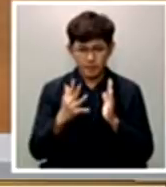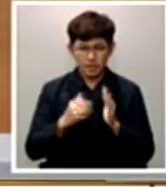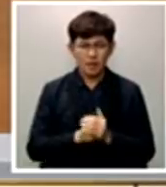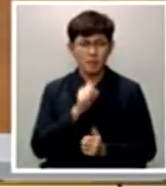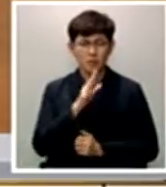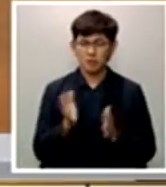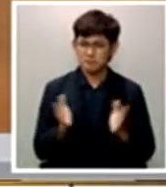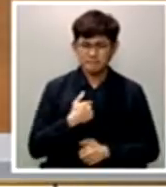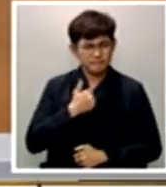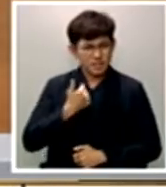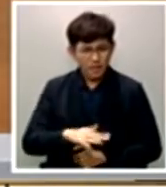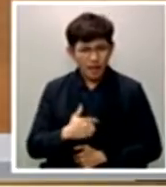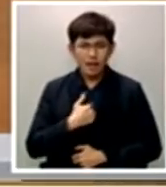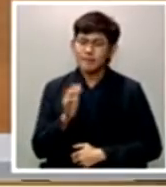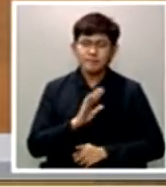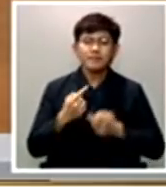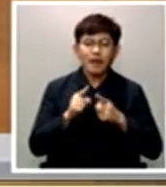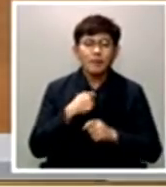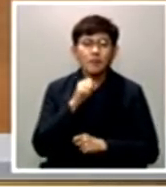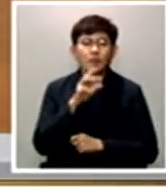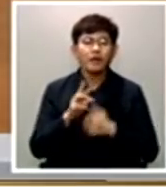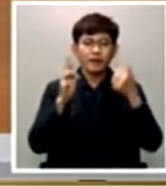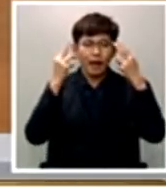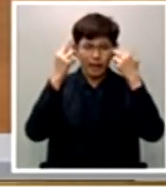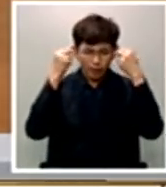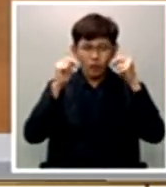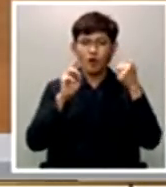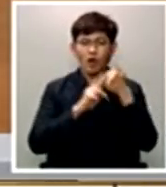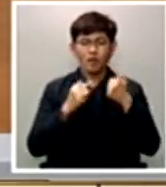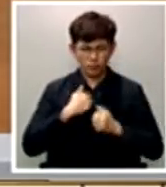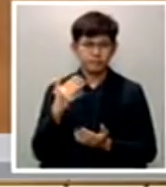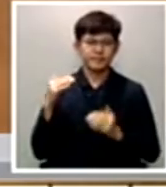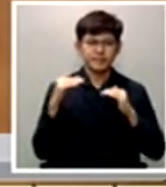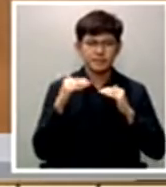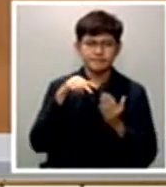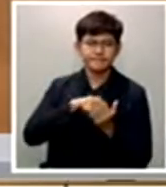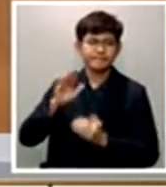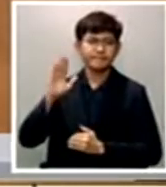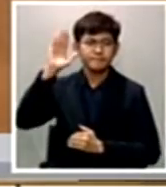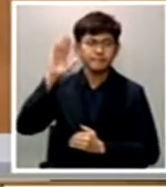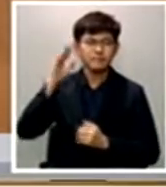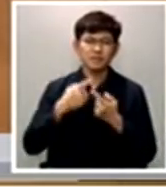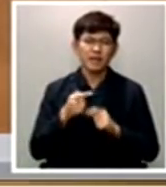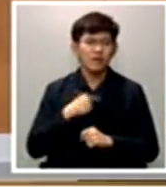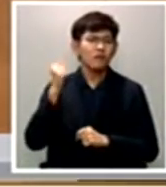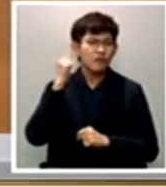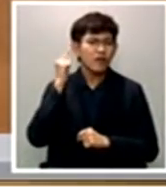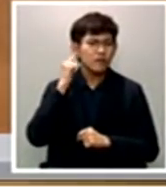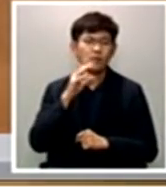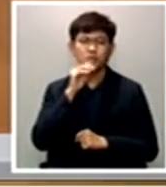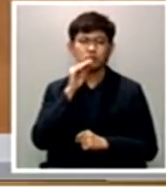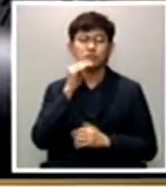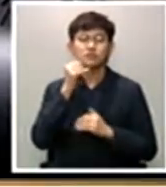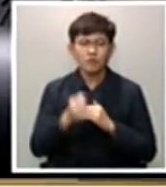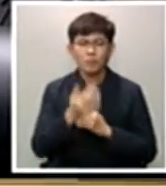เพียงแต่ว่าผมขอให้ท่านรองนายก นะครับผมมีสิทธิ์ที่จะยกมือประท้วงท่านต้องให้สิทธิ์ผมแล้วต้องฟังผมพูดให้จบใน